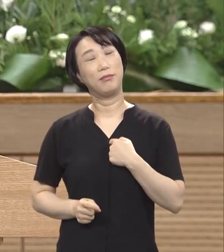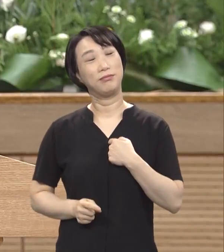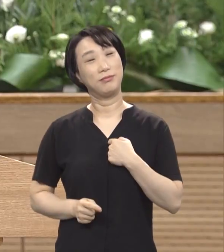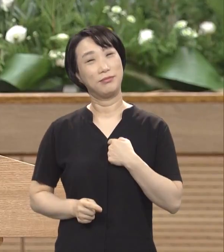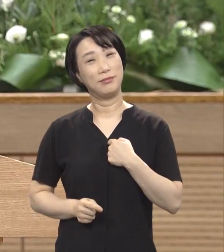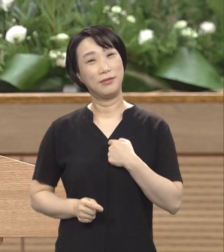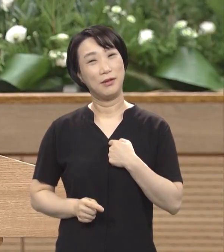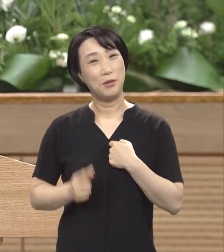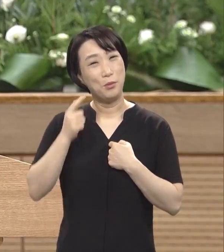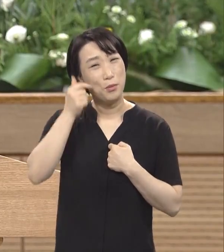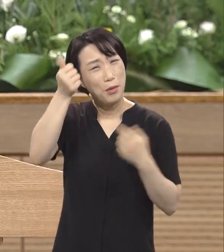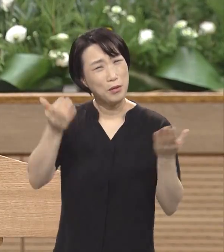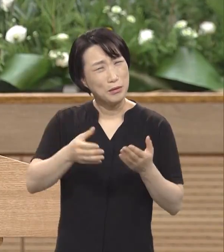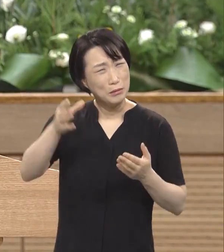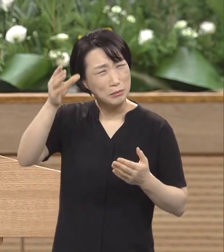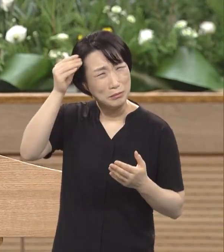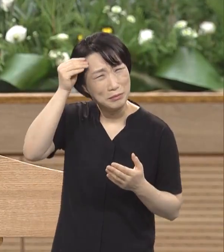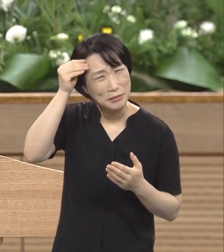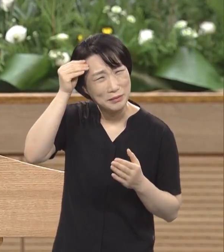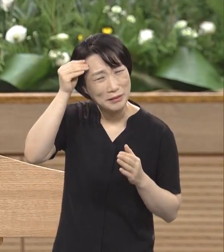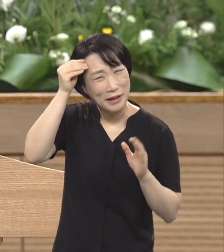그렇게 미루는 것 같지 않아.